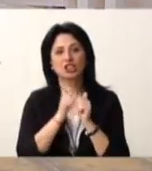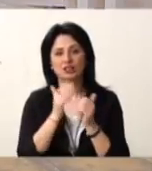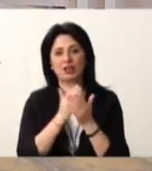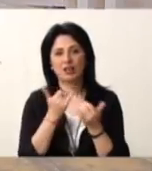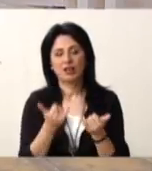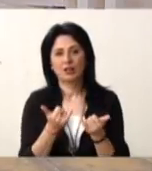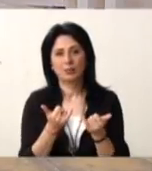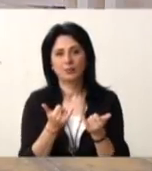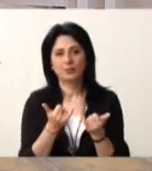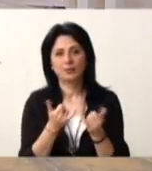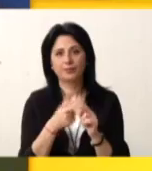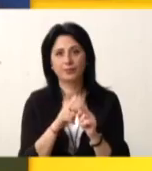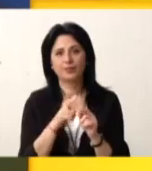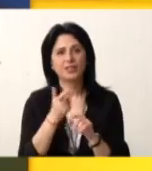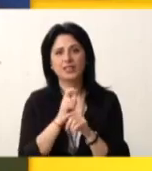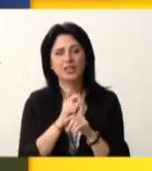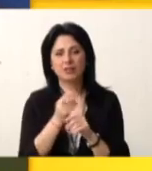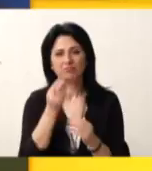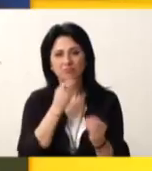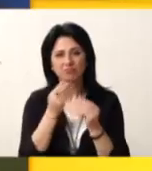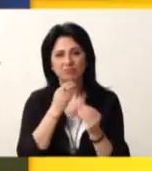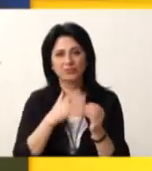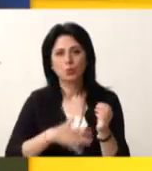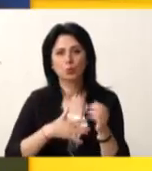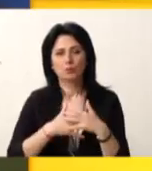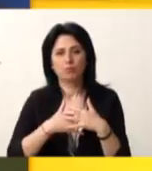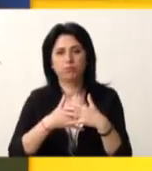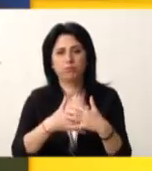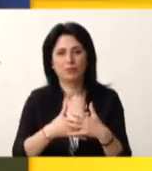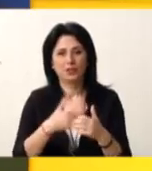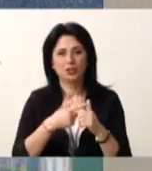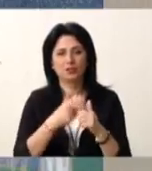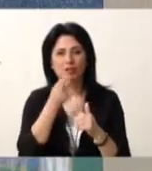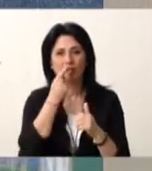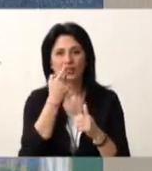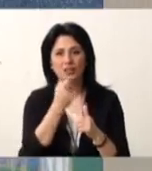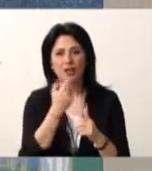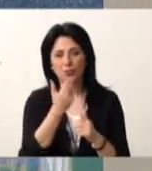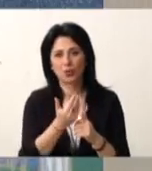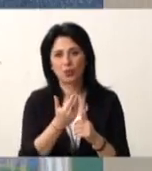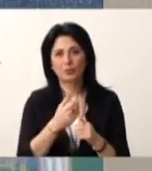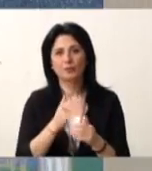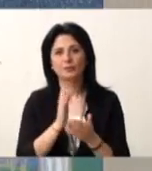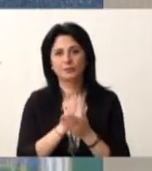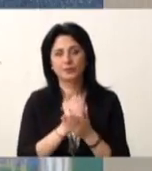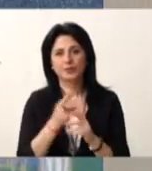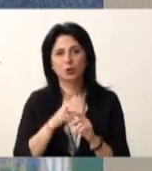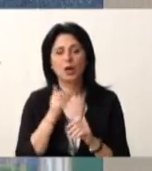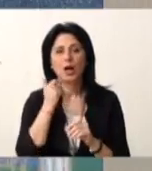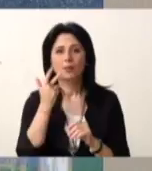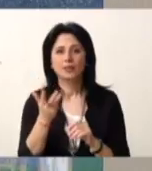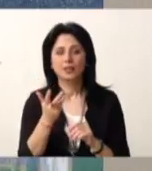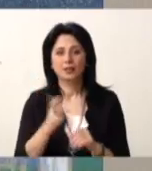ეხა ყაბზობა ძალიან ხშირი არის, მუცლის შებერილობა ეს საკვებიდან გამომდინარეც არის, იმიტომ რომ